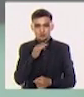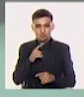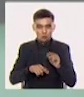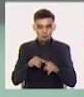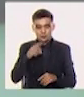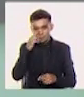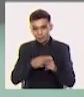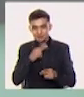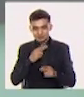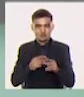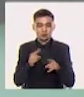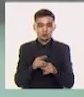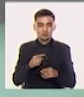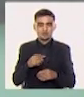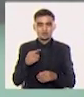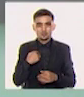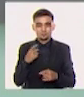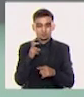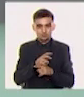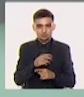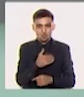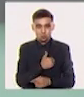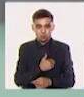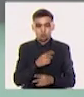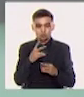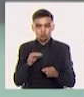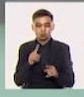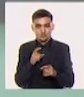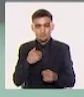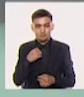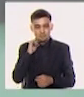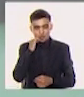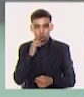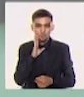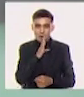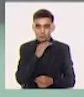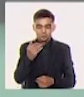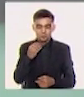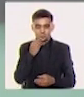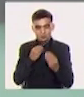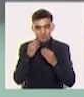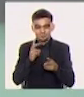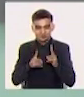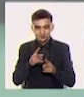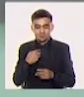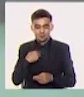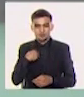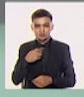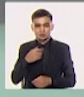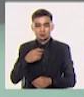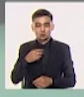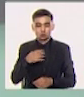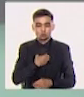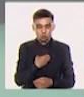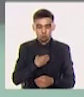аға бауырларының қасында болғанға не жетсін. Анамның, әжемнің пісірген тамақтарын сағынасың, аңсайсың.